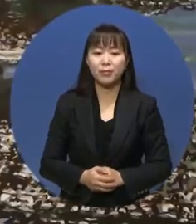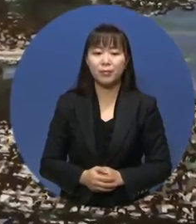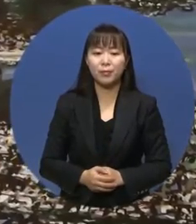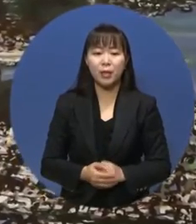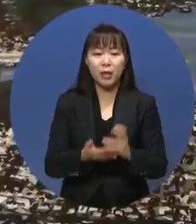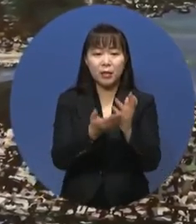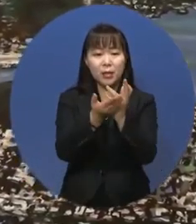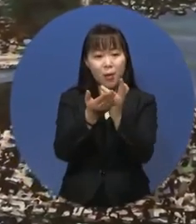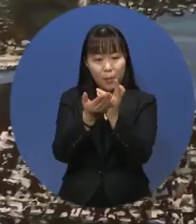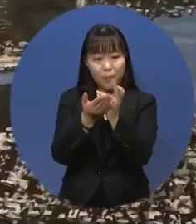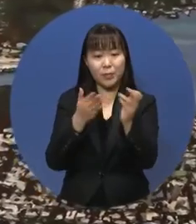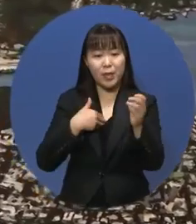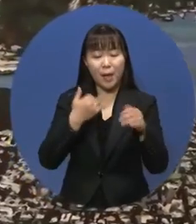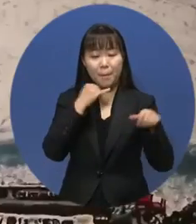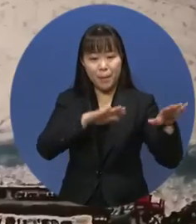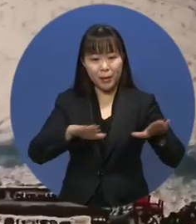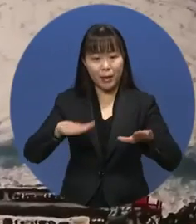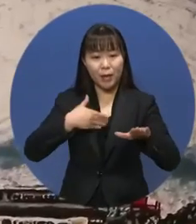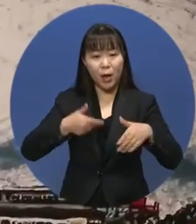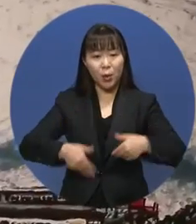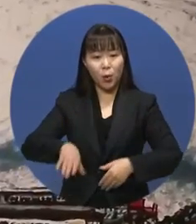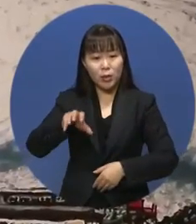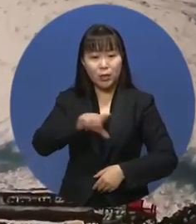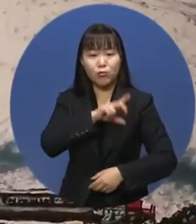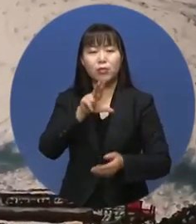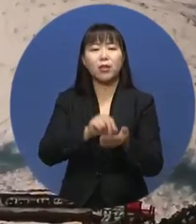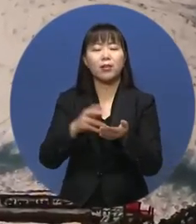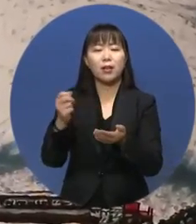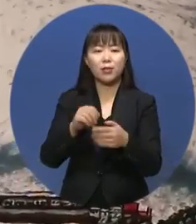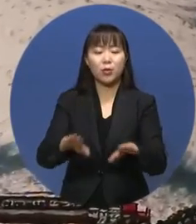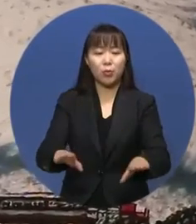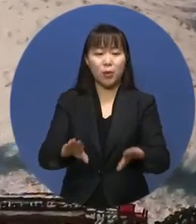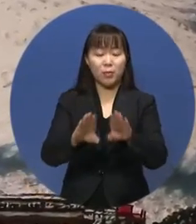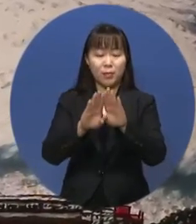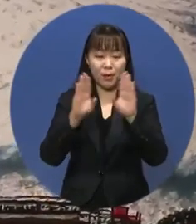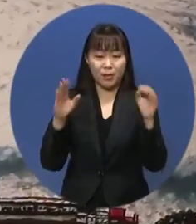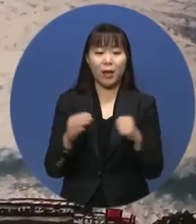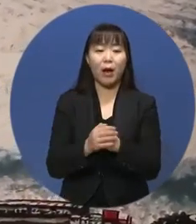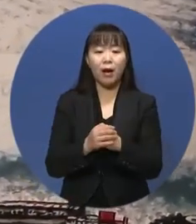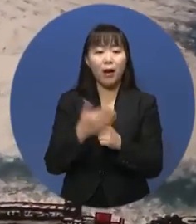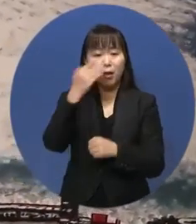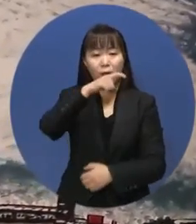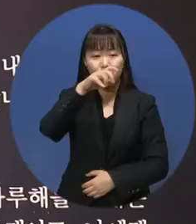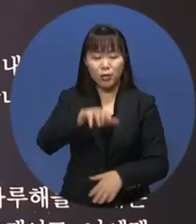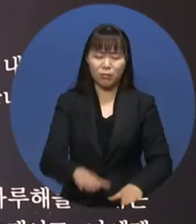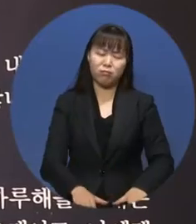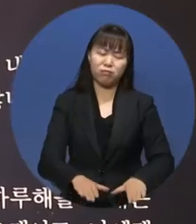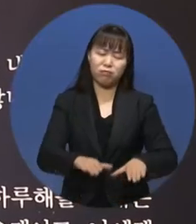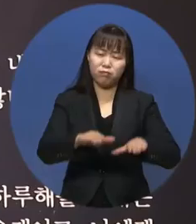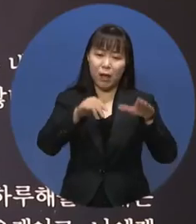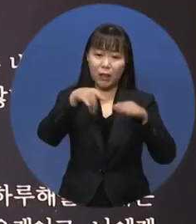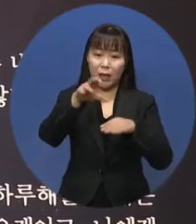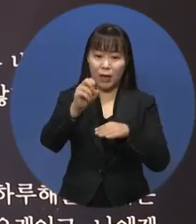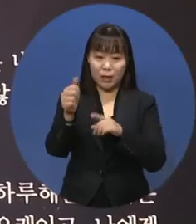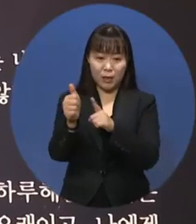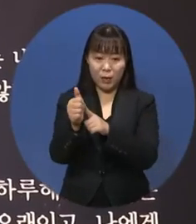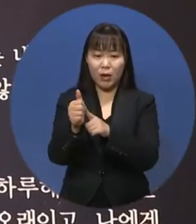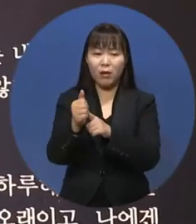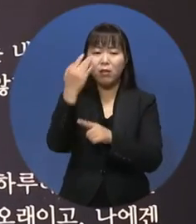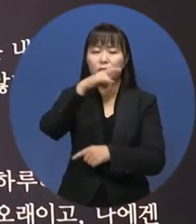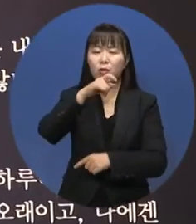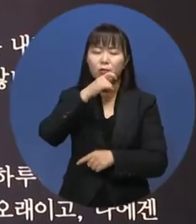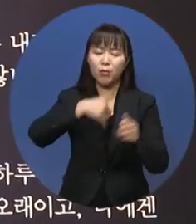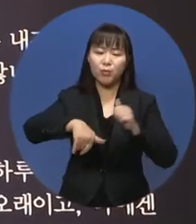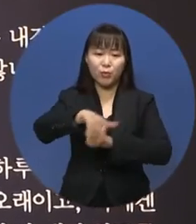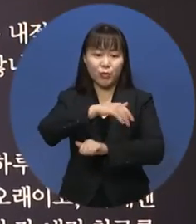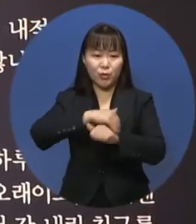섬섬 나의 바다, 나의 고향이라는 주제로 열리는 이번 전시회는 여수에서 나고 자란 강 작가가 여수의